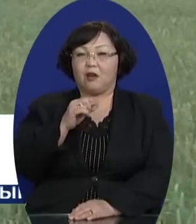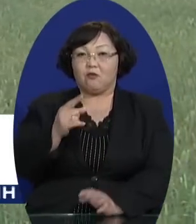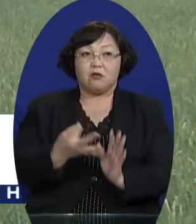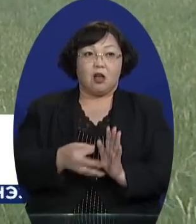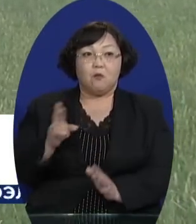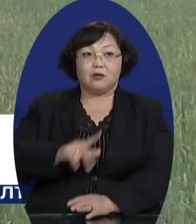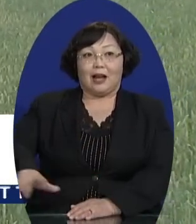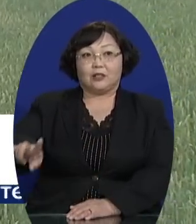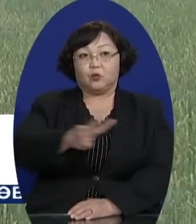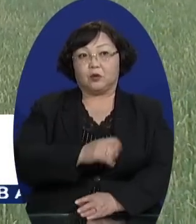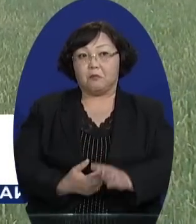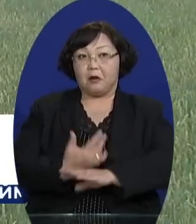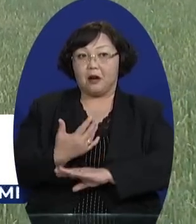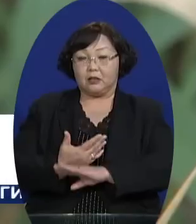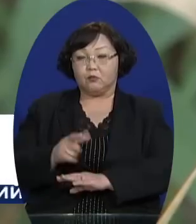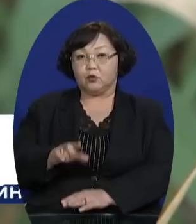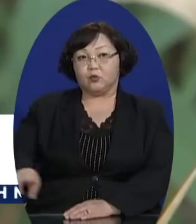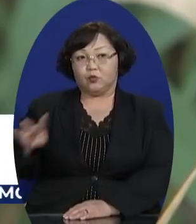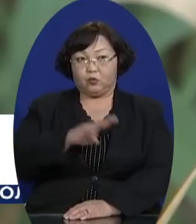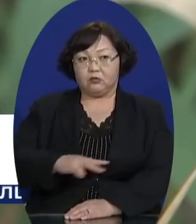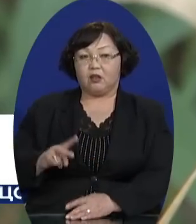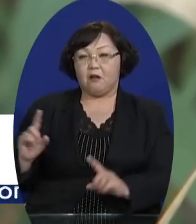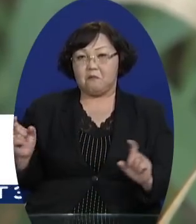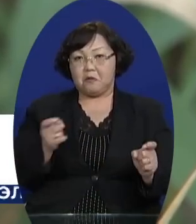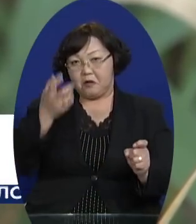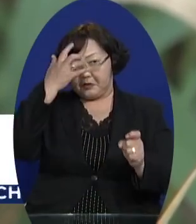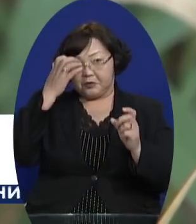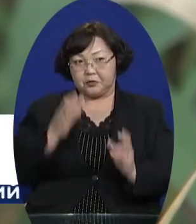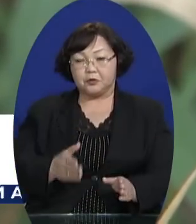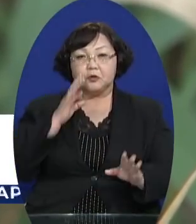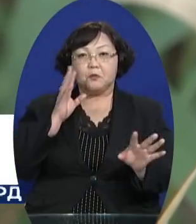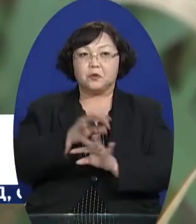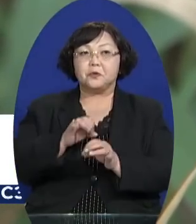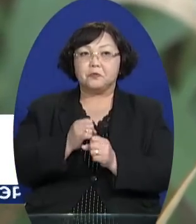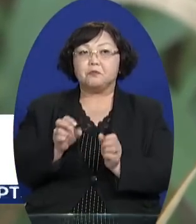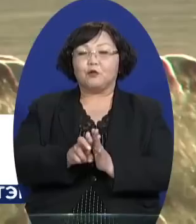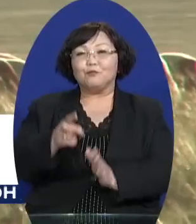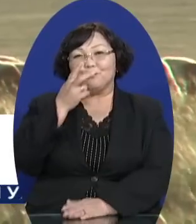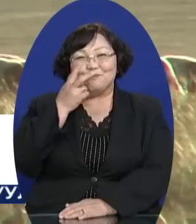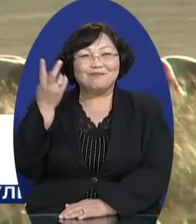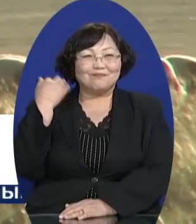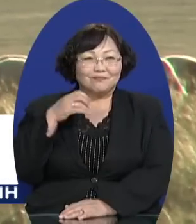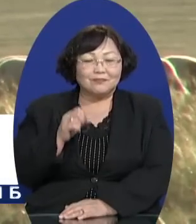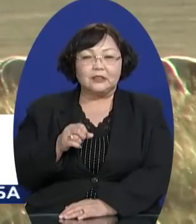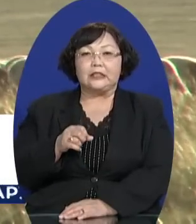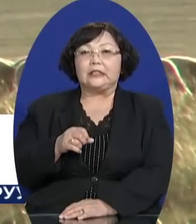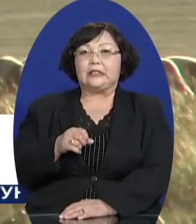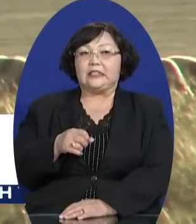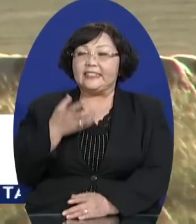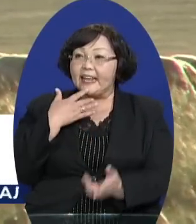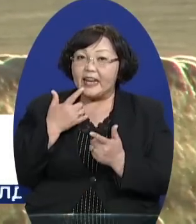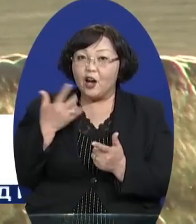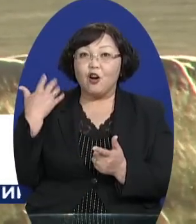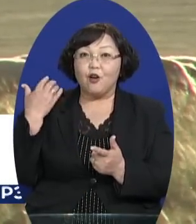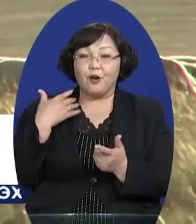бүс нутгийг тогтоох засгийн газрын тогтоол гарсан. Ингэснээр энэ асуудал нэг мөр шийдэгдэх боломжтой гэж үзэж байлаа. Тухайн үед өрнөж байсан яриа